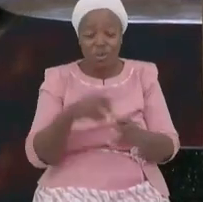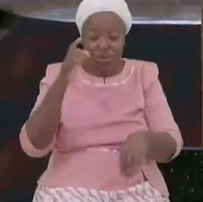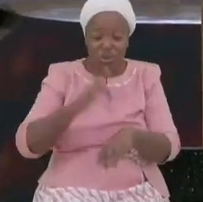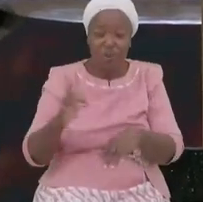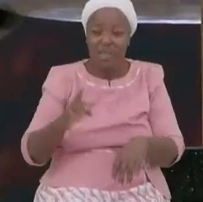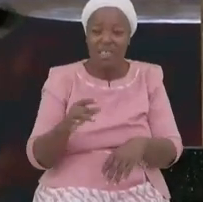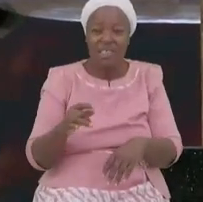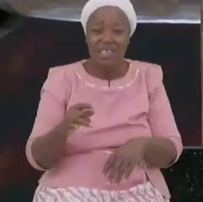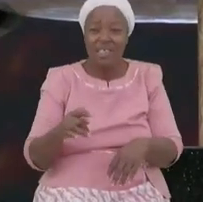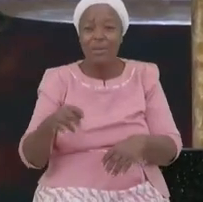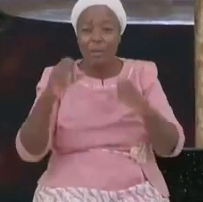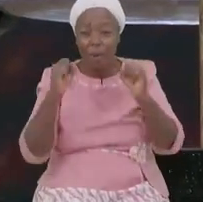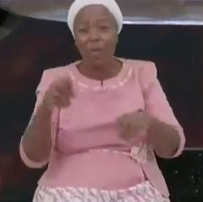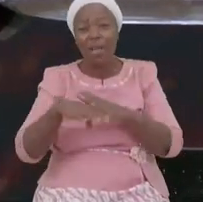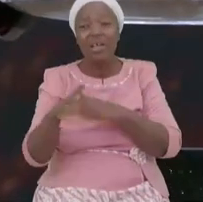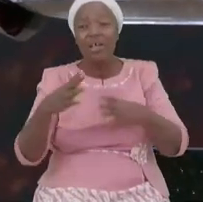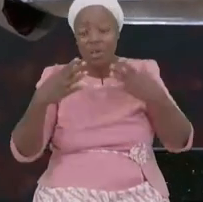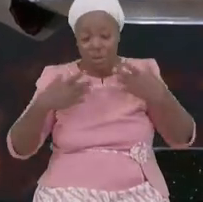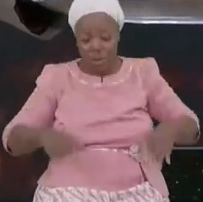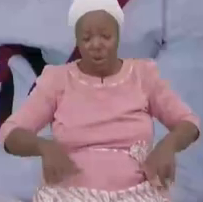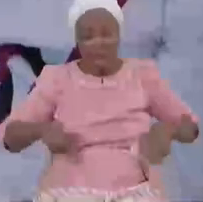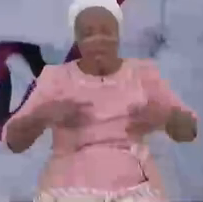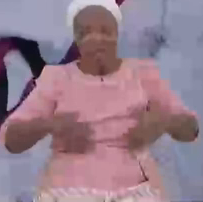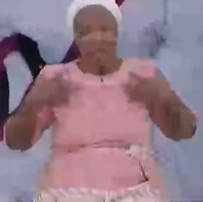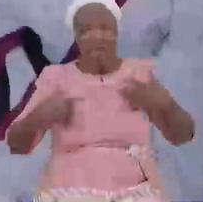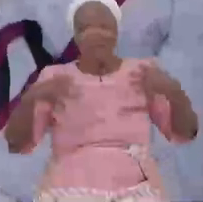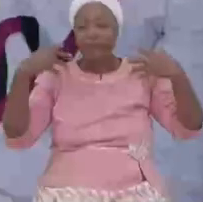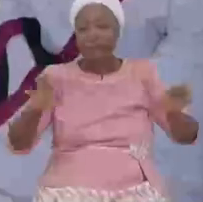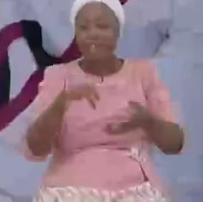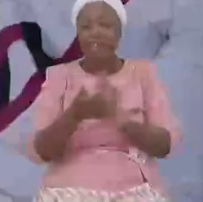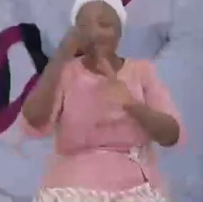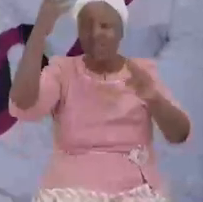tourment dans votre vie, terminez au nom de Jésus.